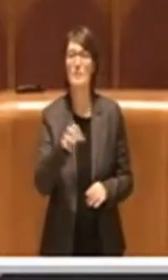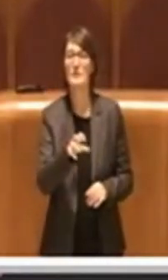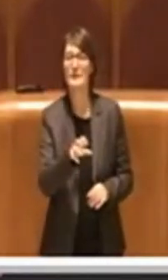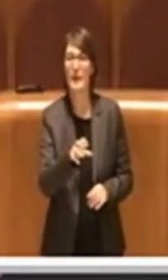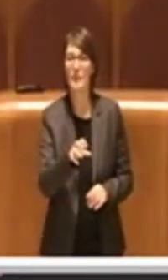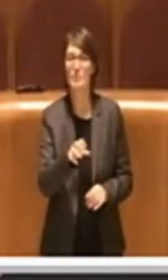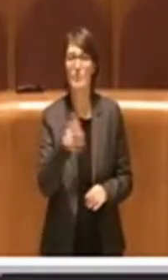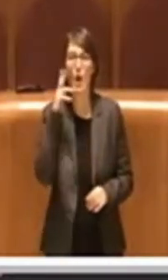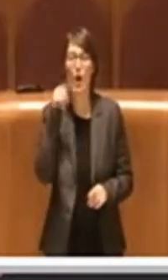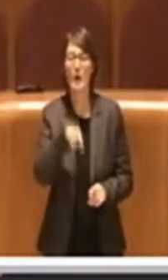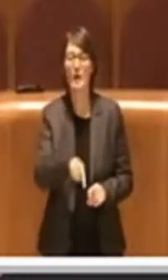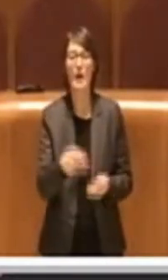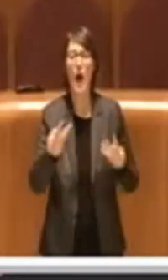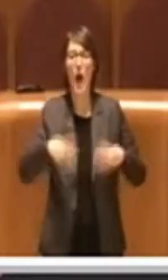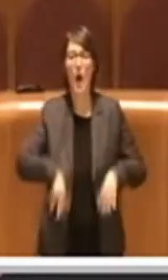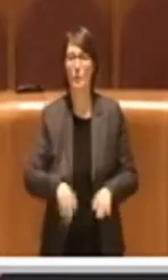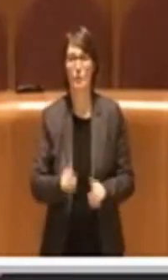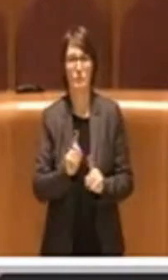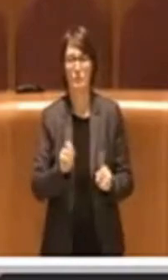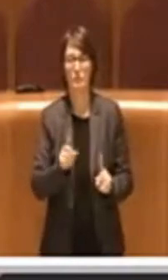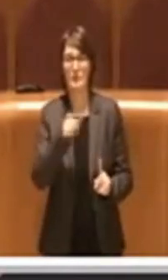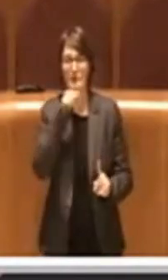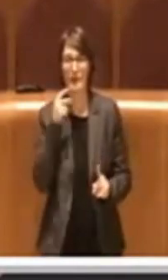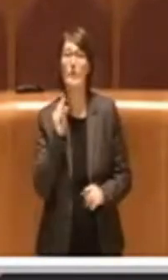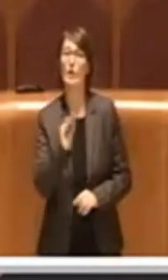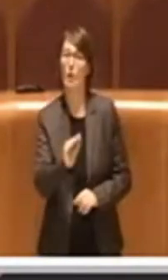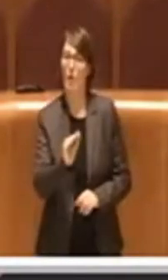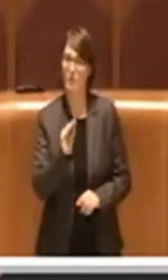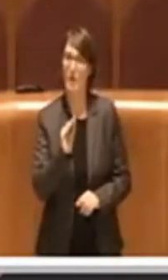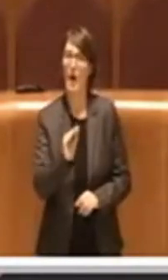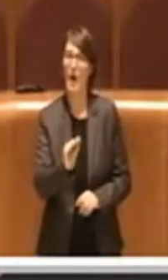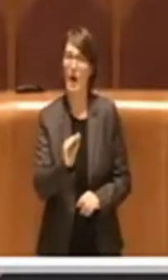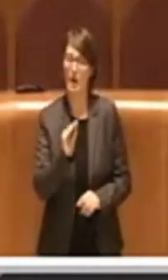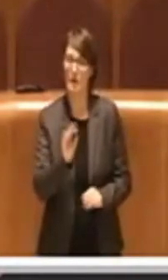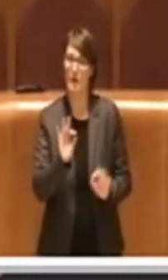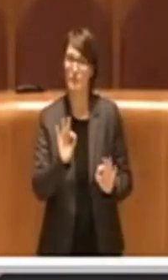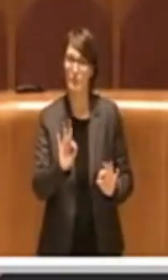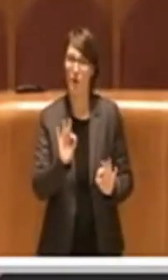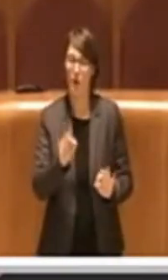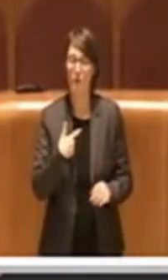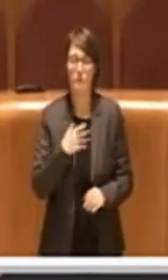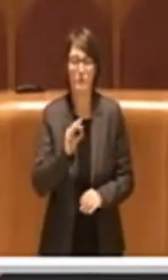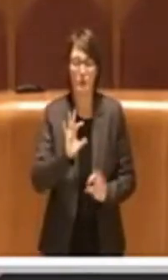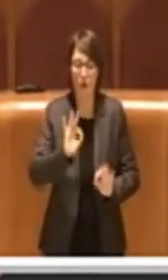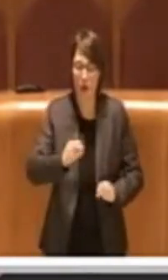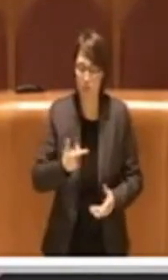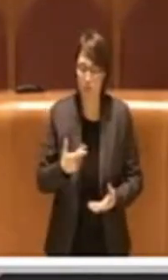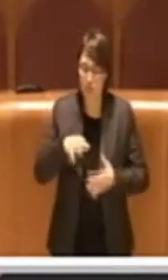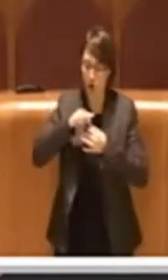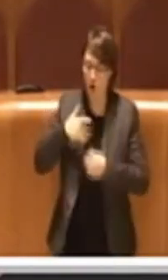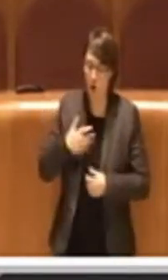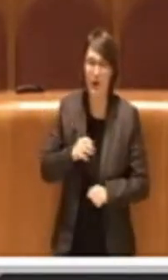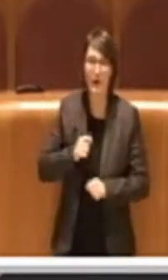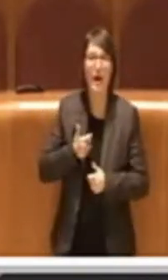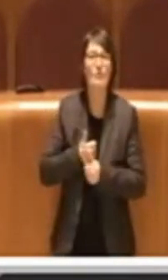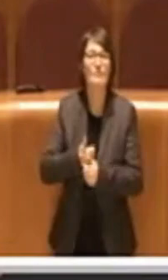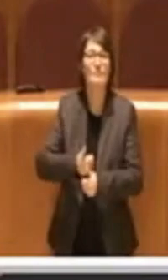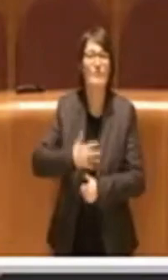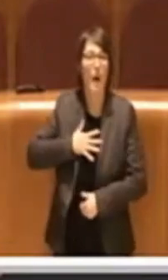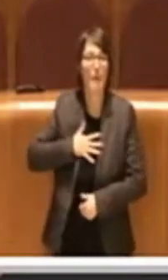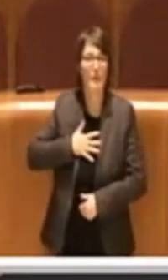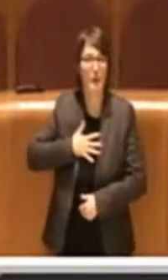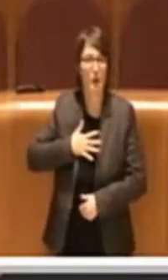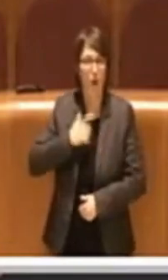religioso di default, va richiesto come simbolo chiaramente di devozione personale laddove ci sia per